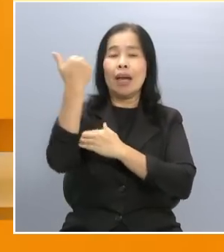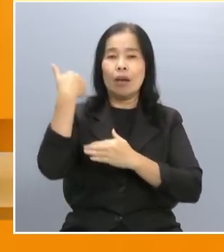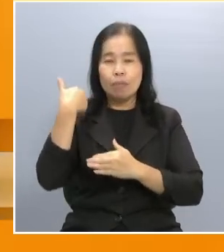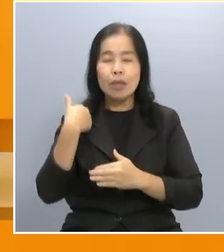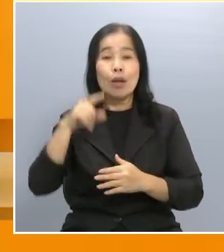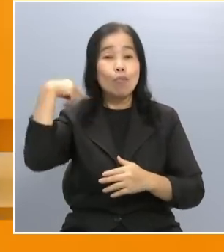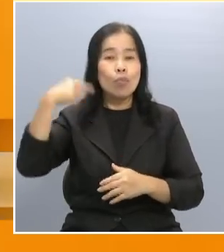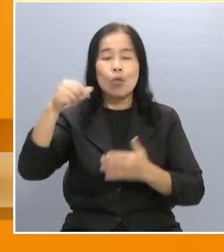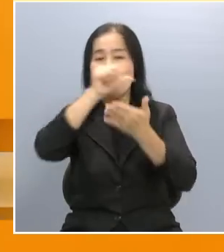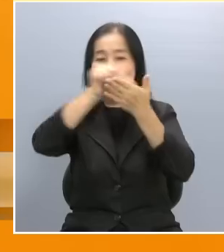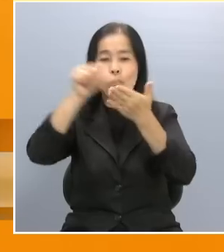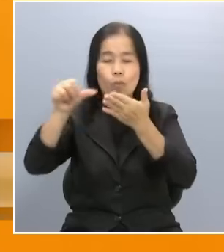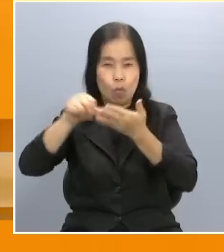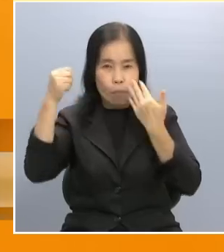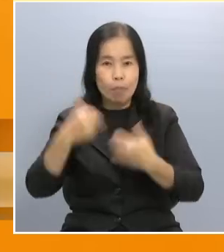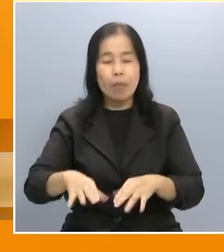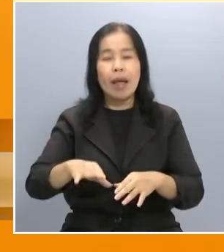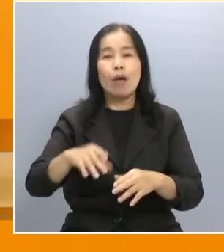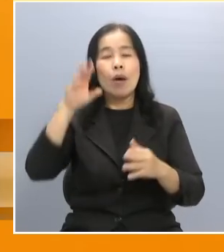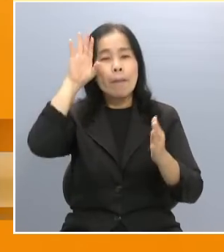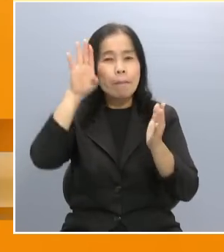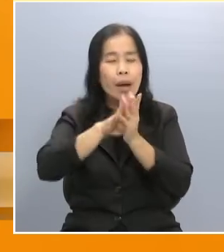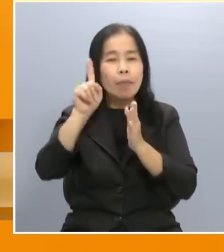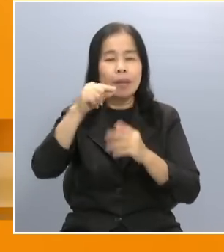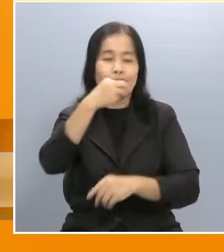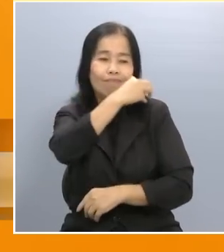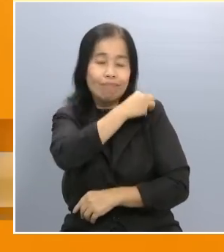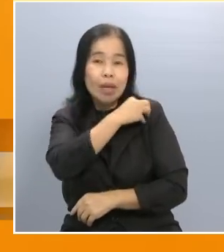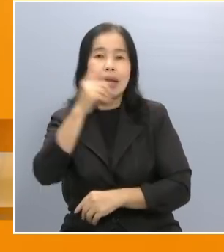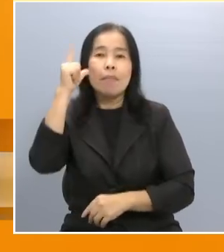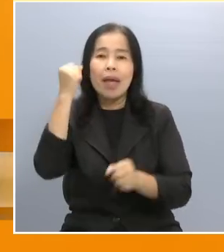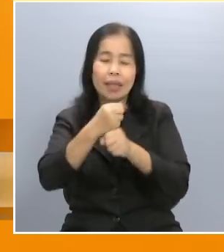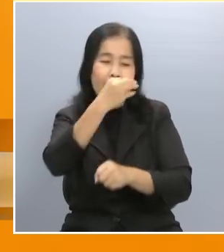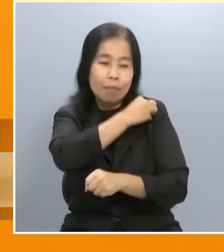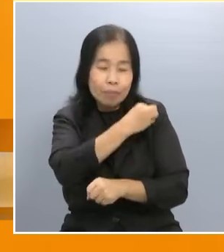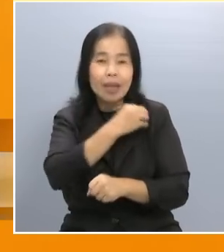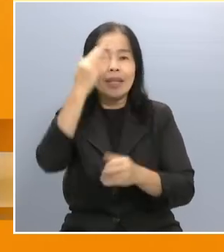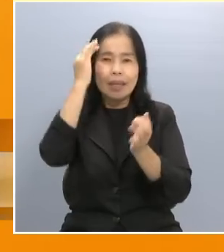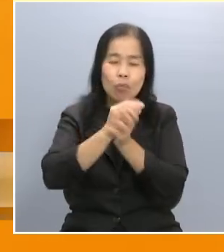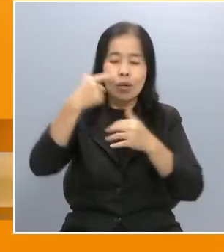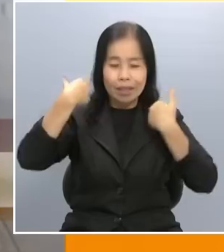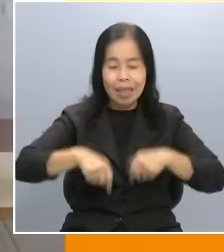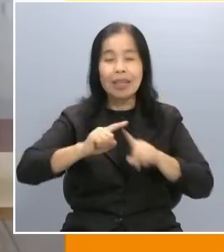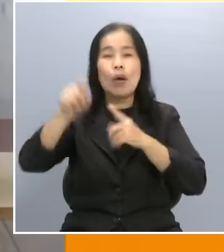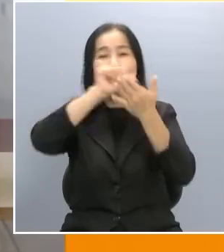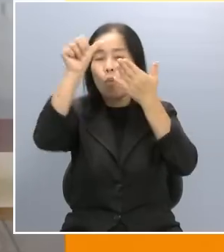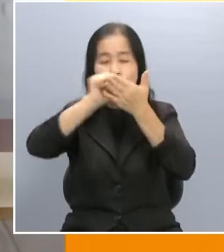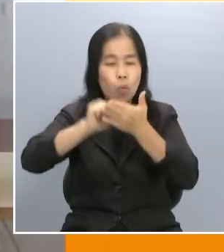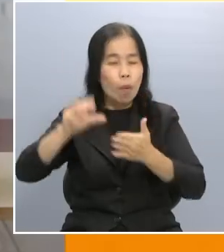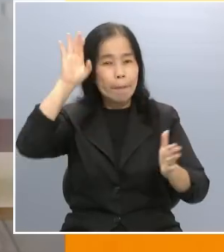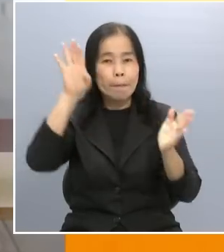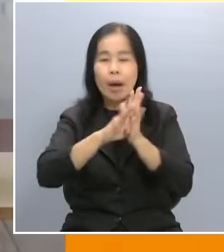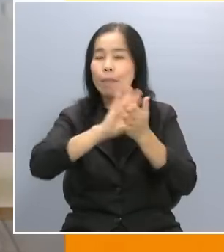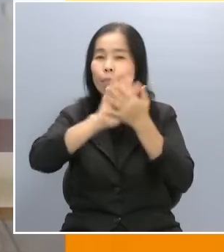การเลื่อนยศต่างๆใช้ไม่โดนดราม่าทั้งหลายนะคะรบเกลี้ยงเลยนะคะลบหมดเลยนั่นรวม